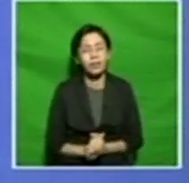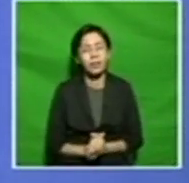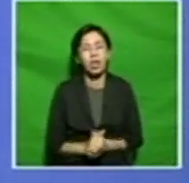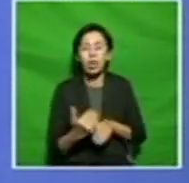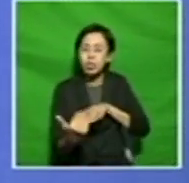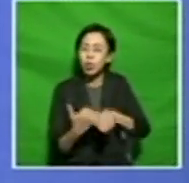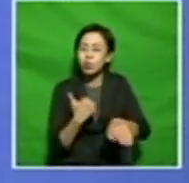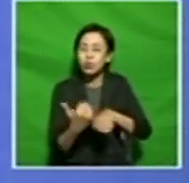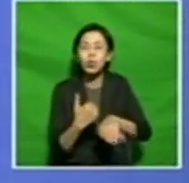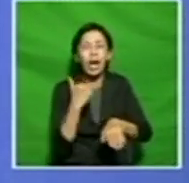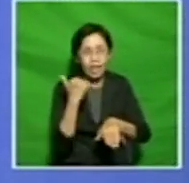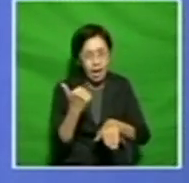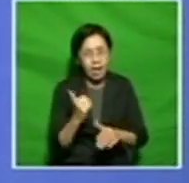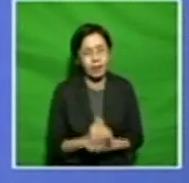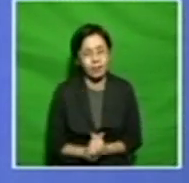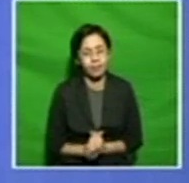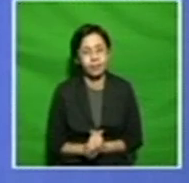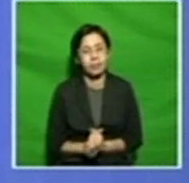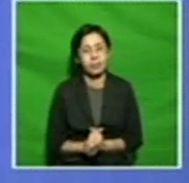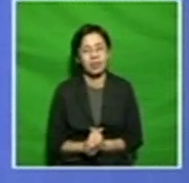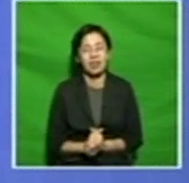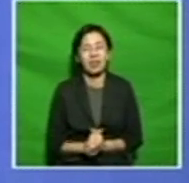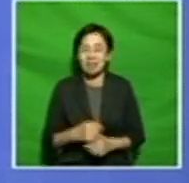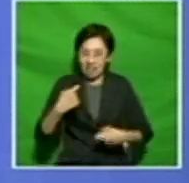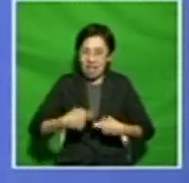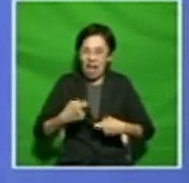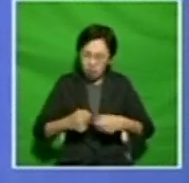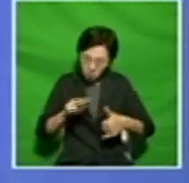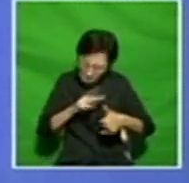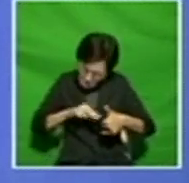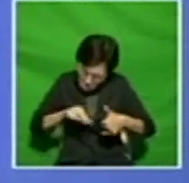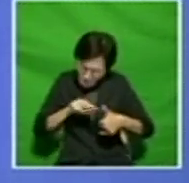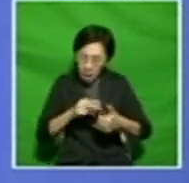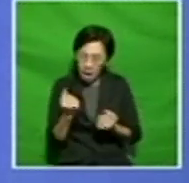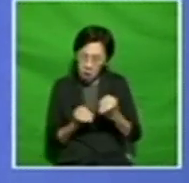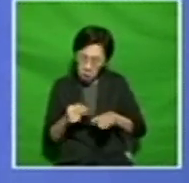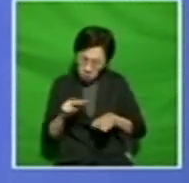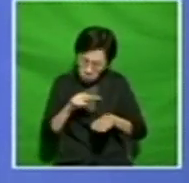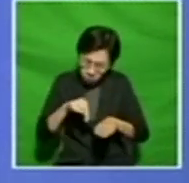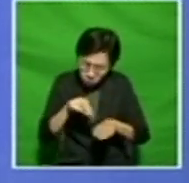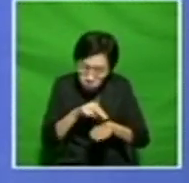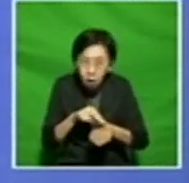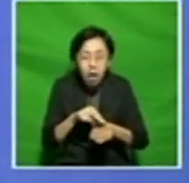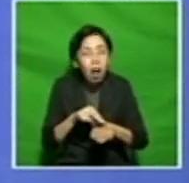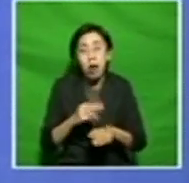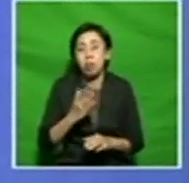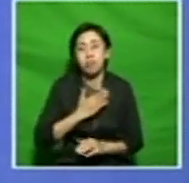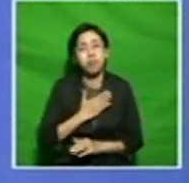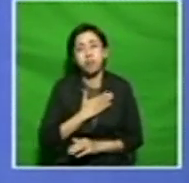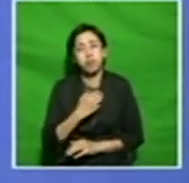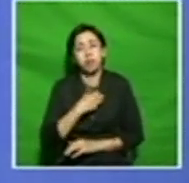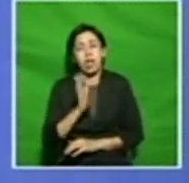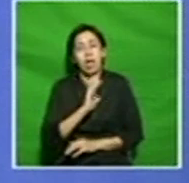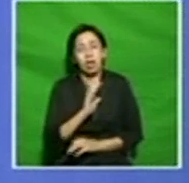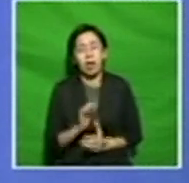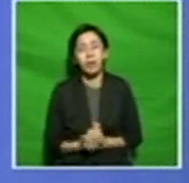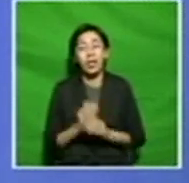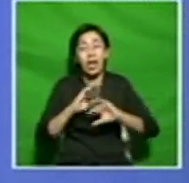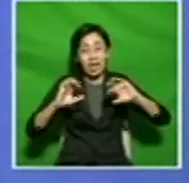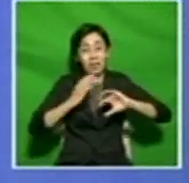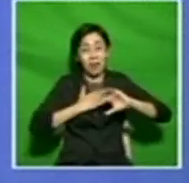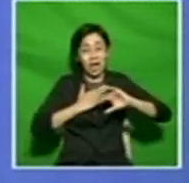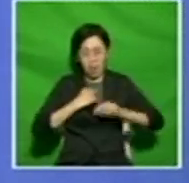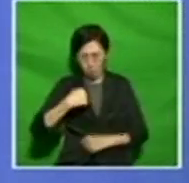ถเดินทางได้อยู่แต่จะยุ่งยากลำบากในการเดินทางเพราะเราไม่สนับสนุนเรานี่คือรัฐไม่ใช่ผม